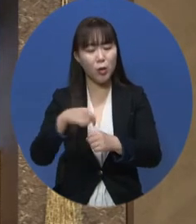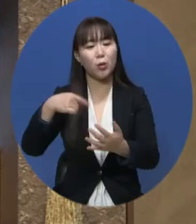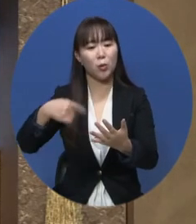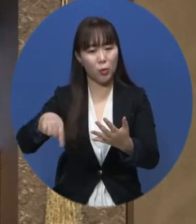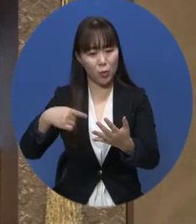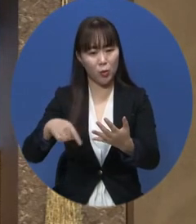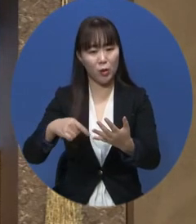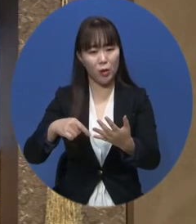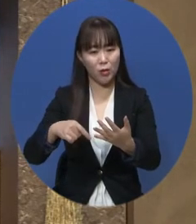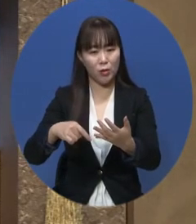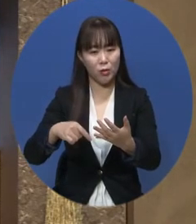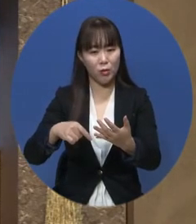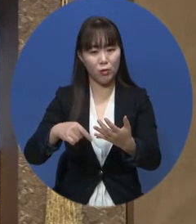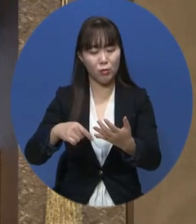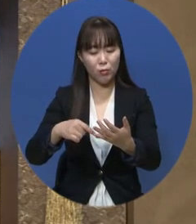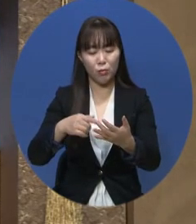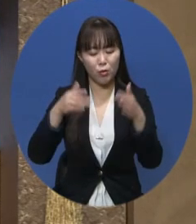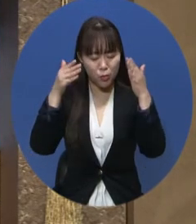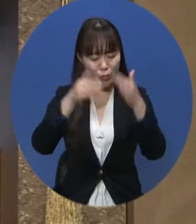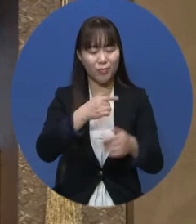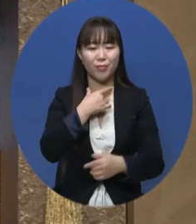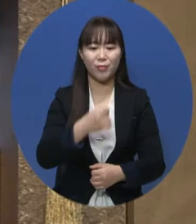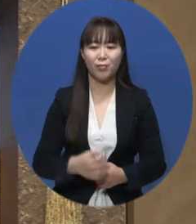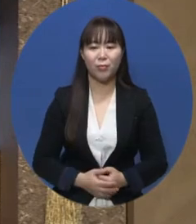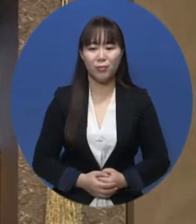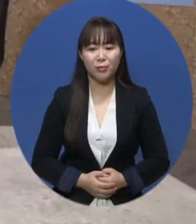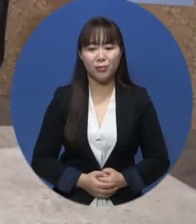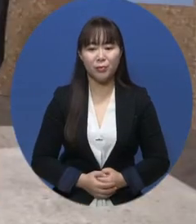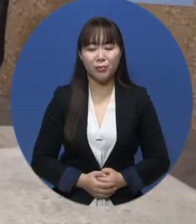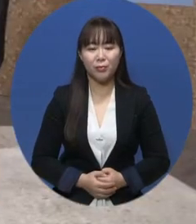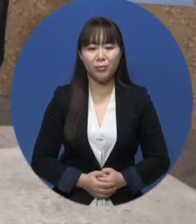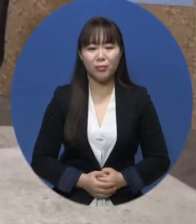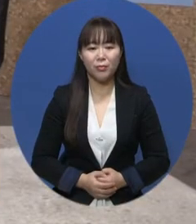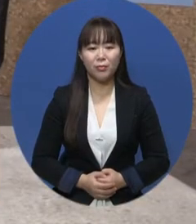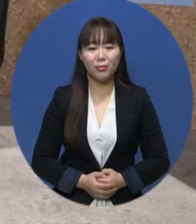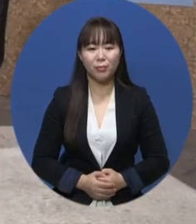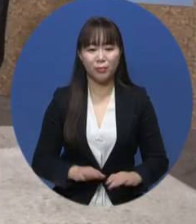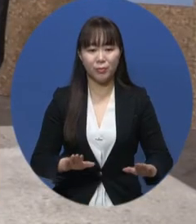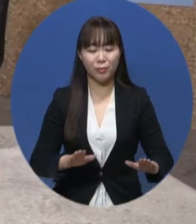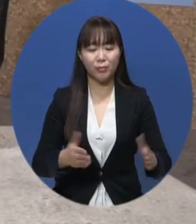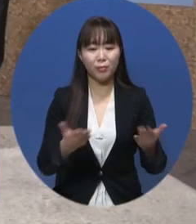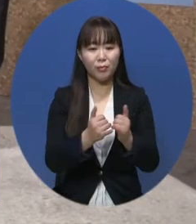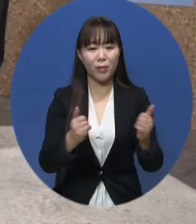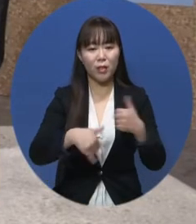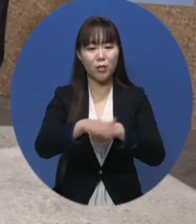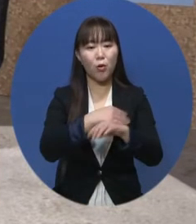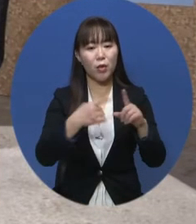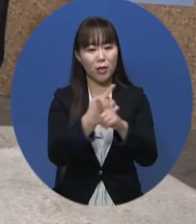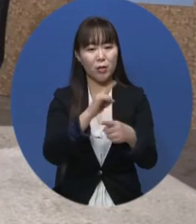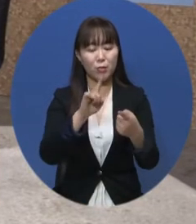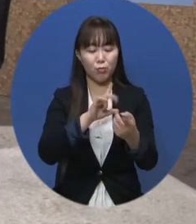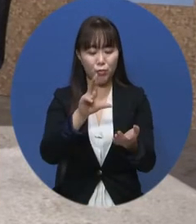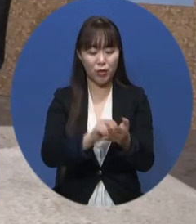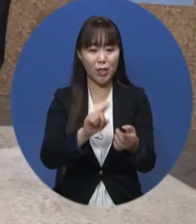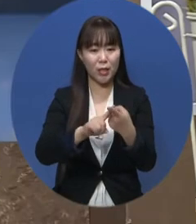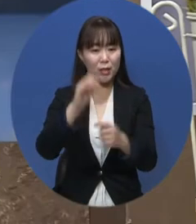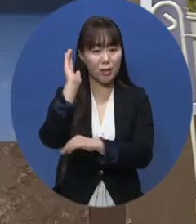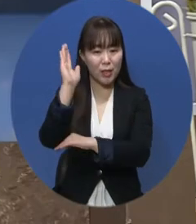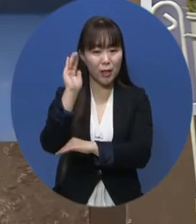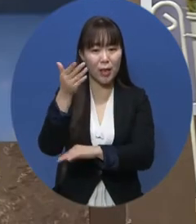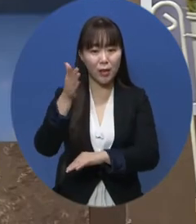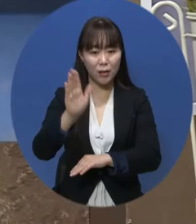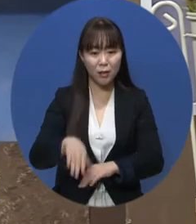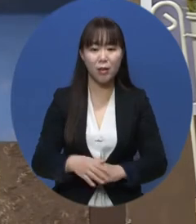교육에 중점을 두고자 합니다. 네, 지금 방금 그 종사자의 처우 개선 문제를 말씀해 주셨는데 네. 그렇다면은